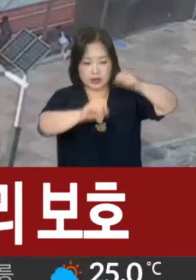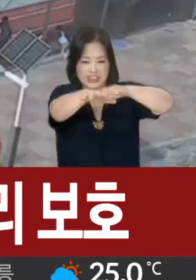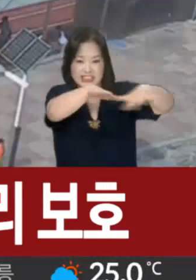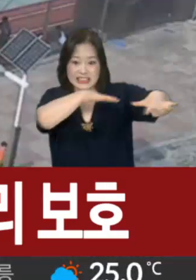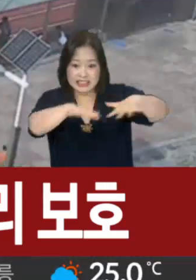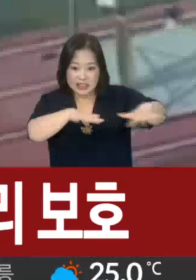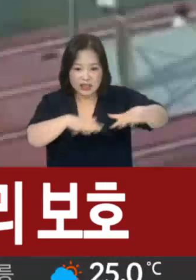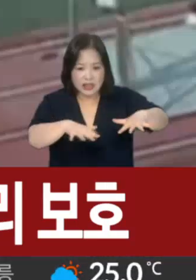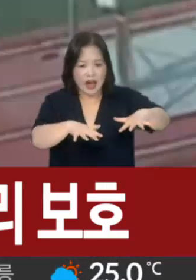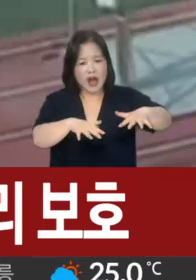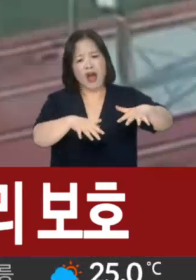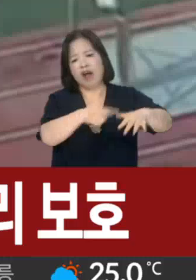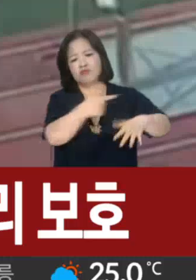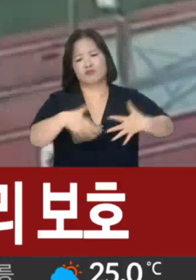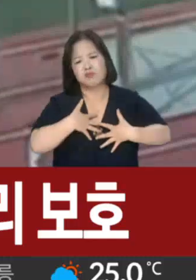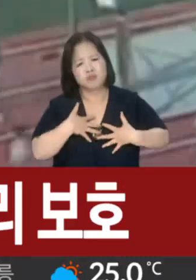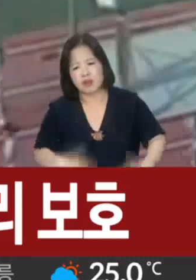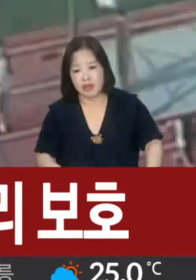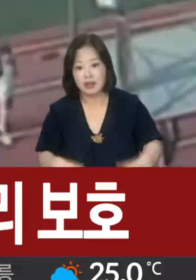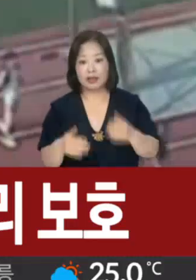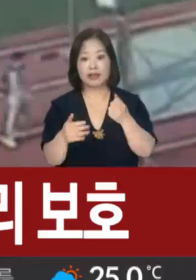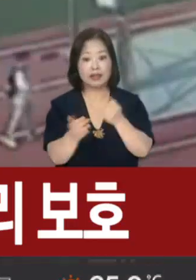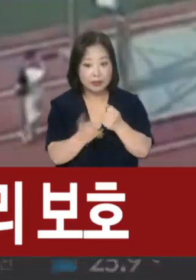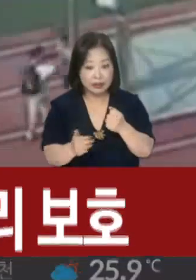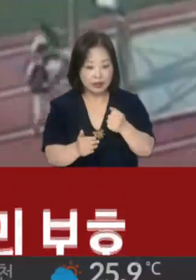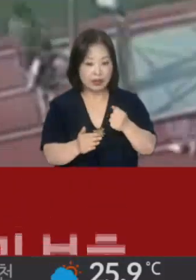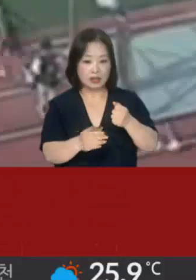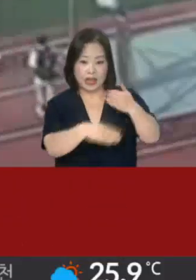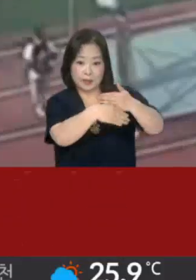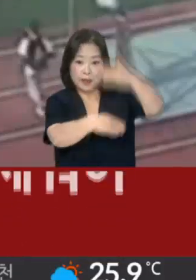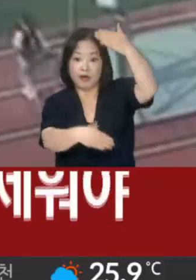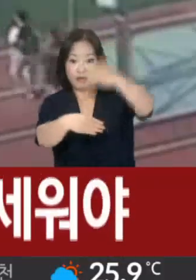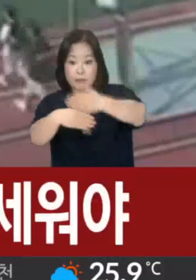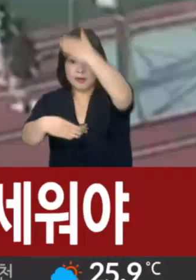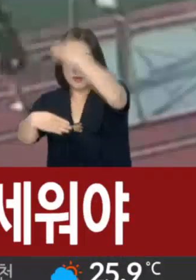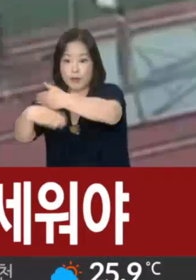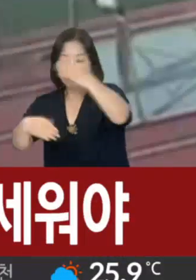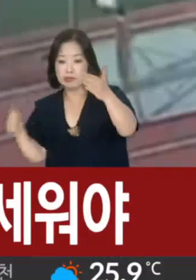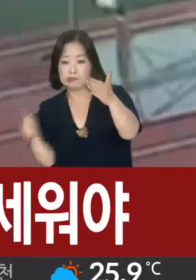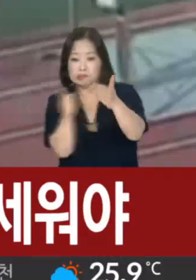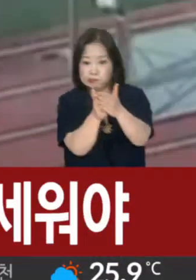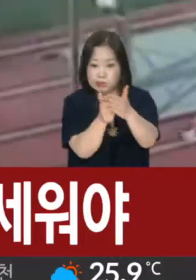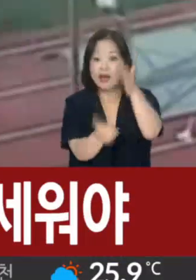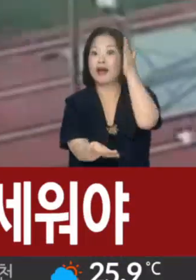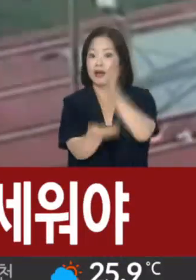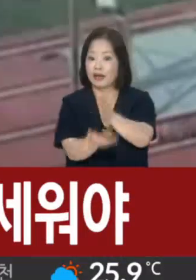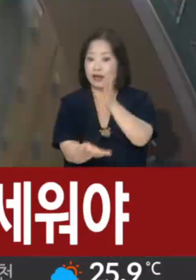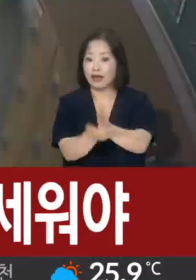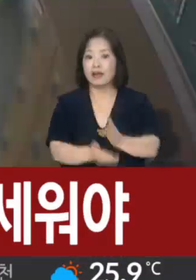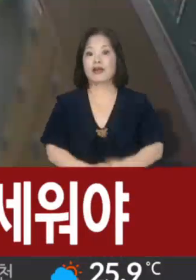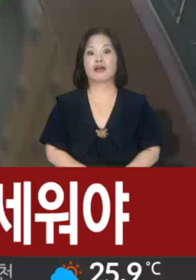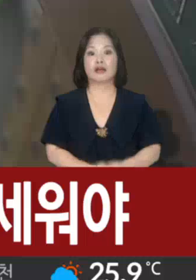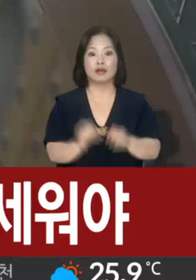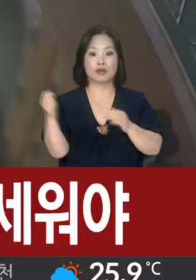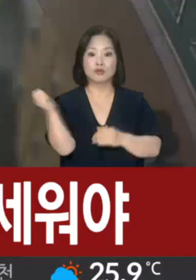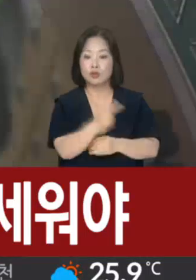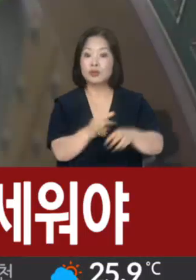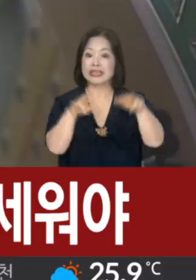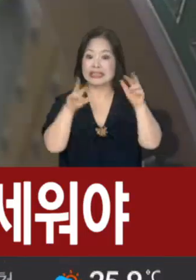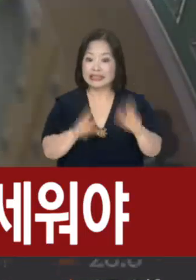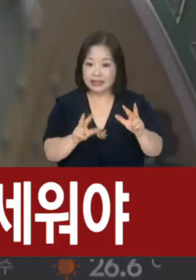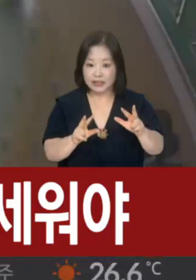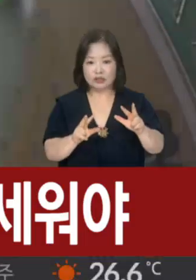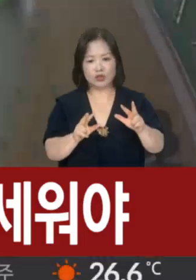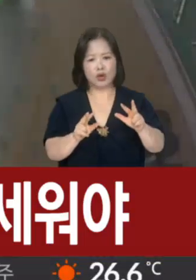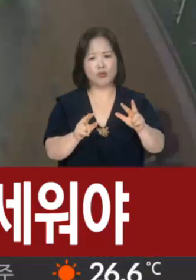대해서 굉장히 취약한 구조입니다. 그래서 이런 블록 담장 이런 근처에는 있으시면 안 되겠고요. 예. 그리고 이제 조족조도 마찬가지고요.